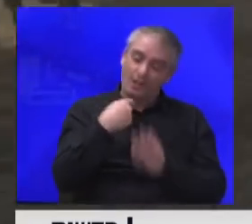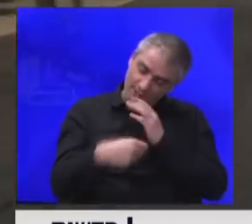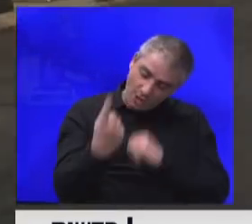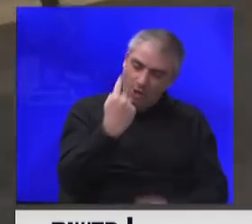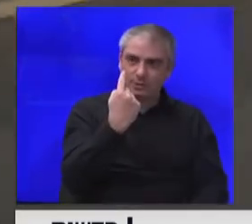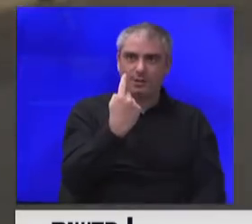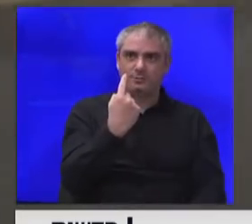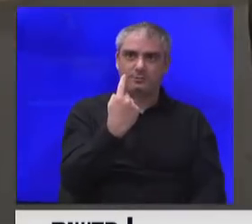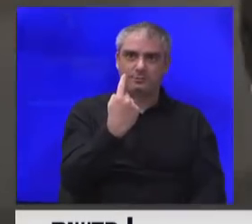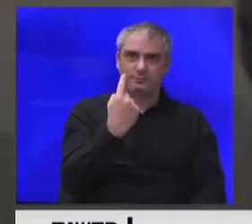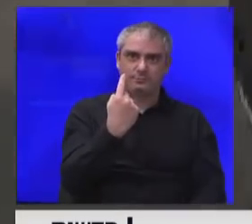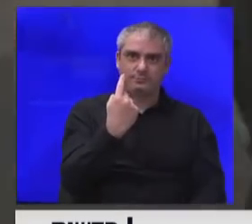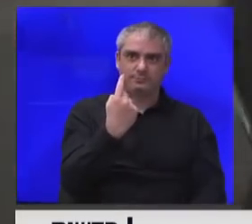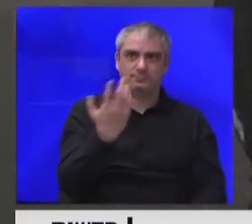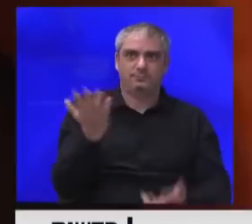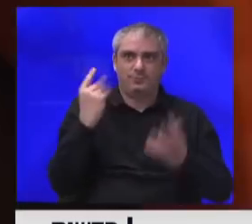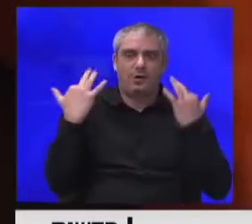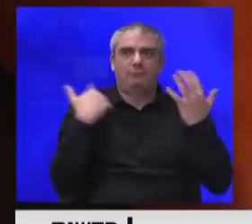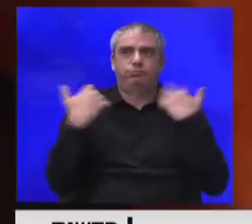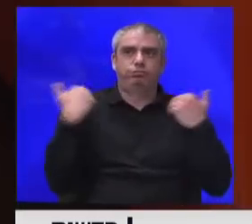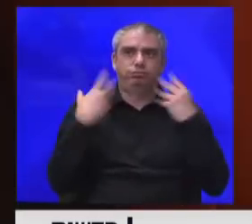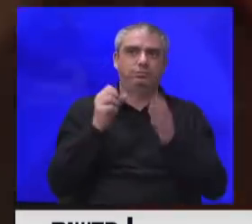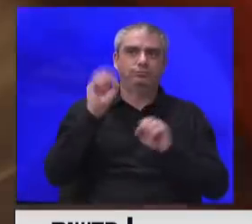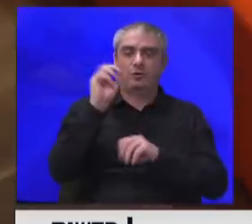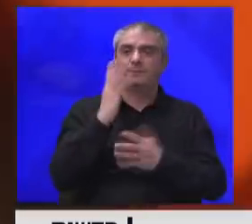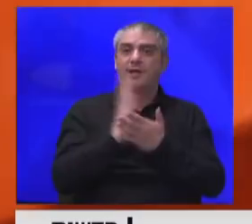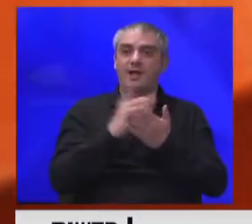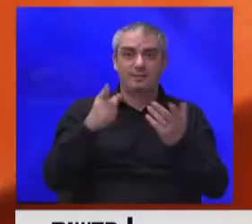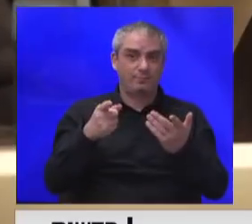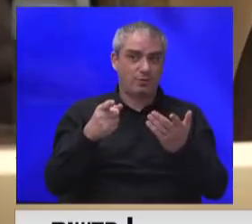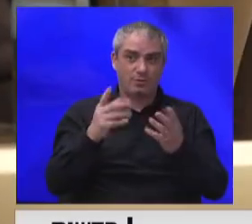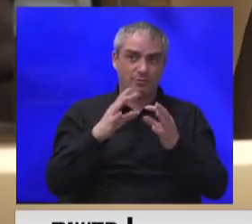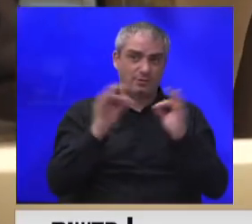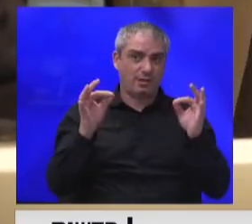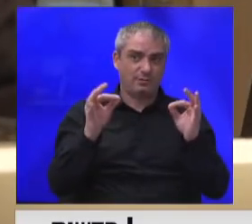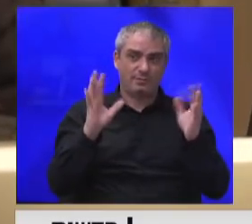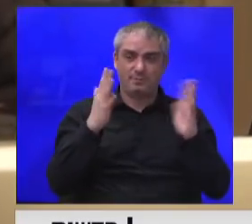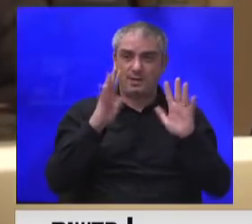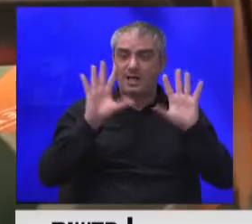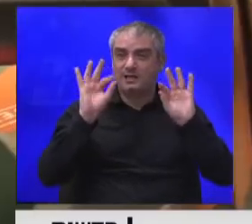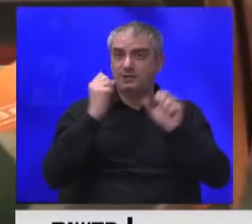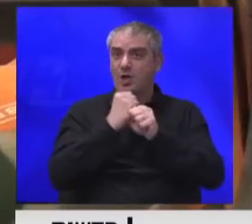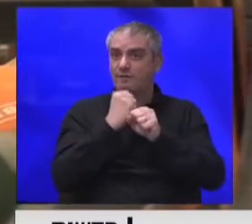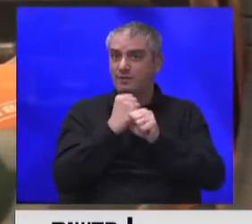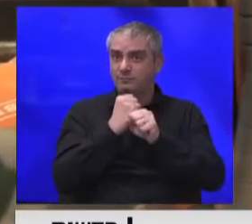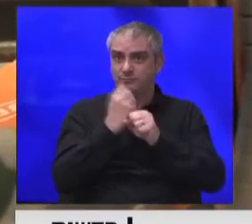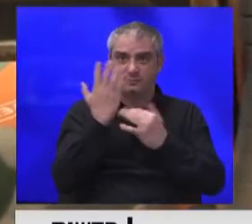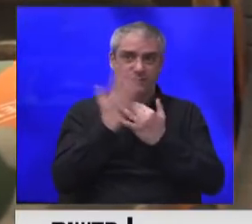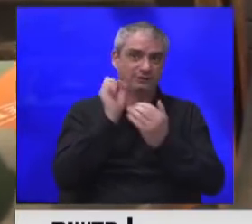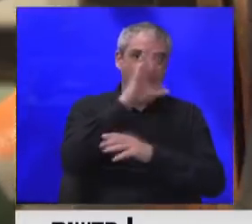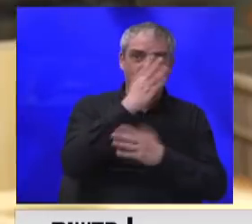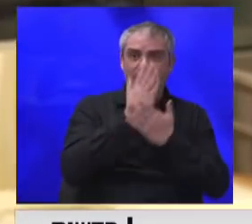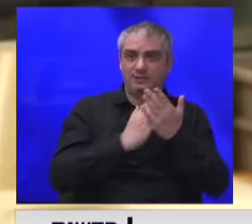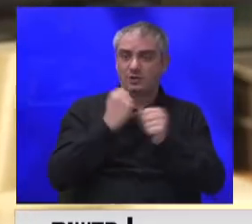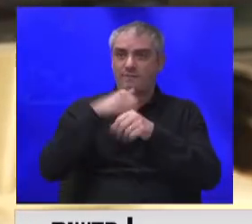עוד אחד. מרוב כמות של משלוחים. התחלתי כאן עם בערך 10 עובדים, שזה חצי שליחים, חצי מהם היו